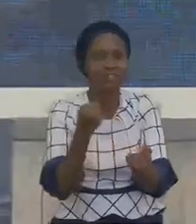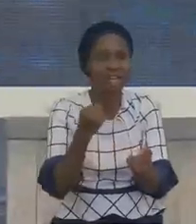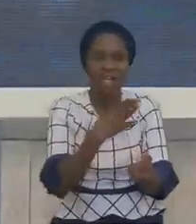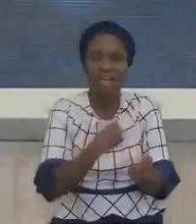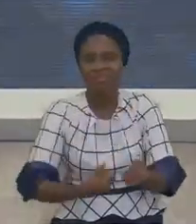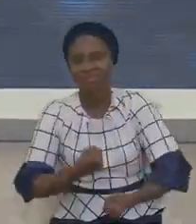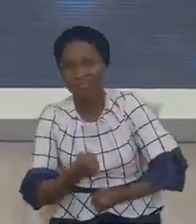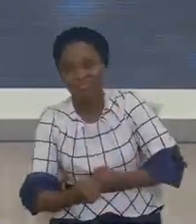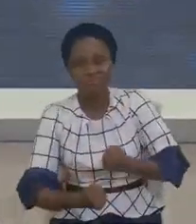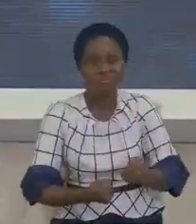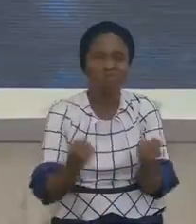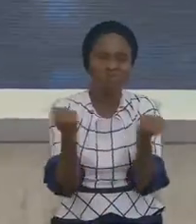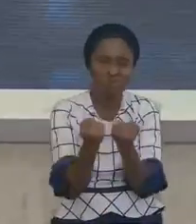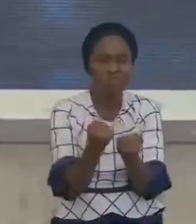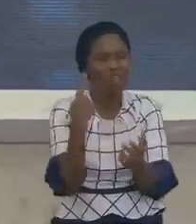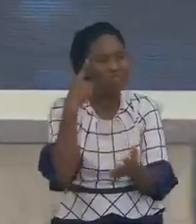paix.